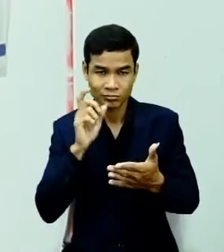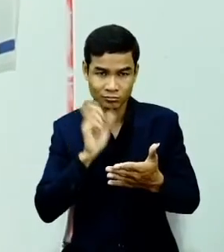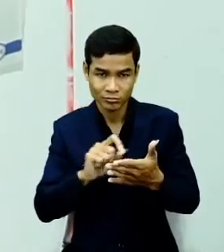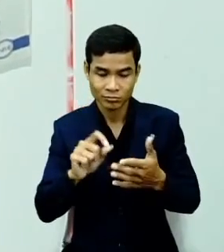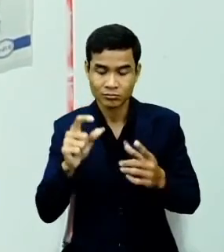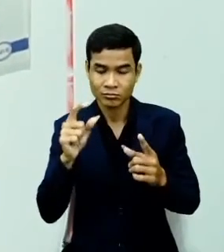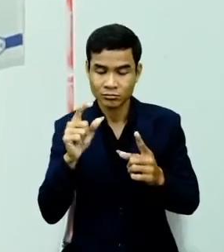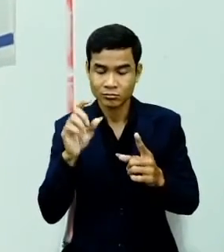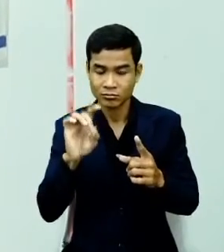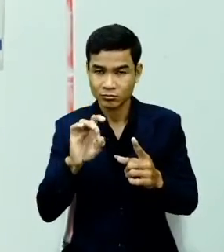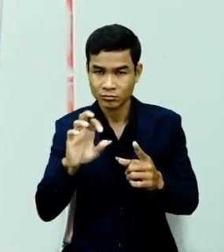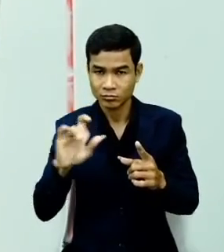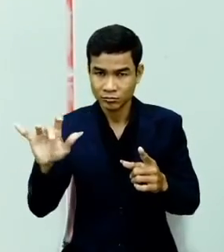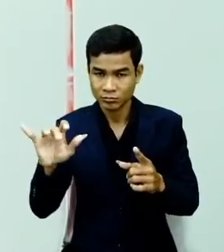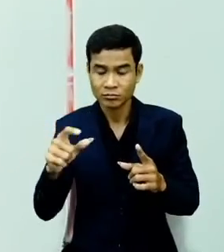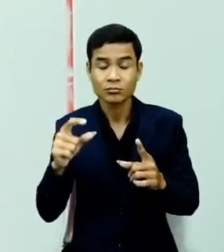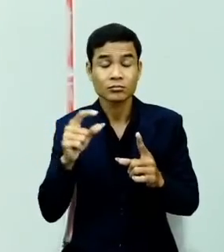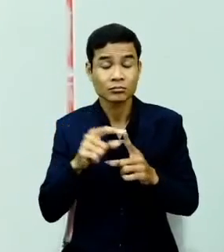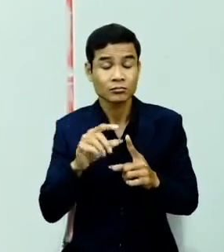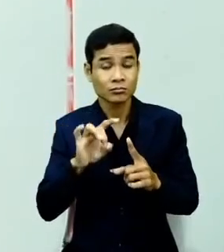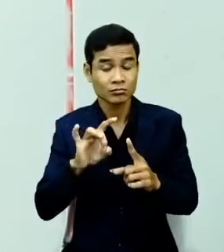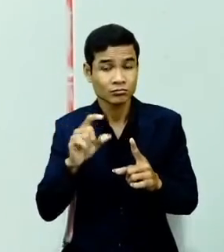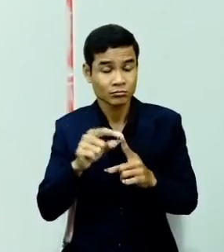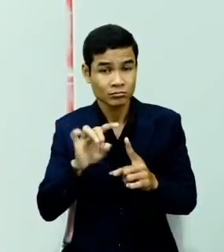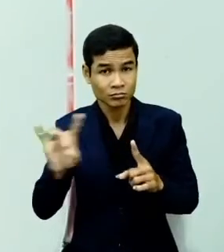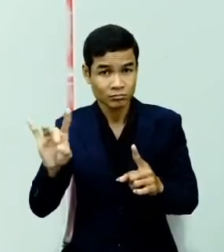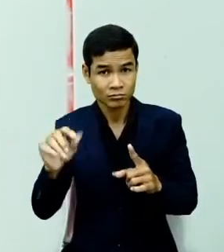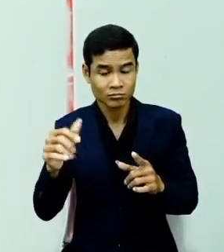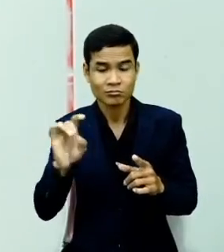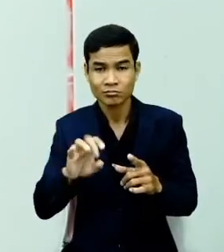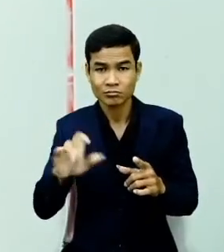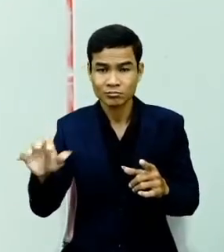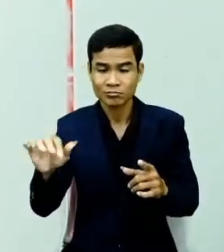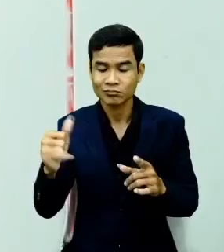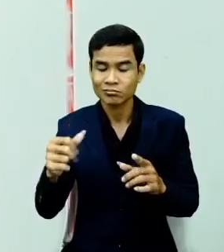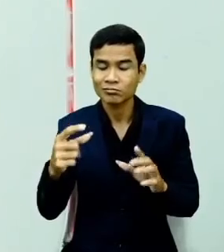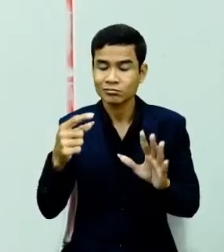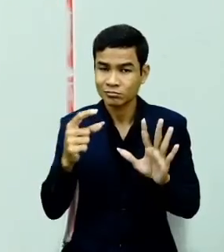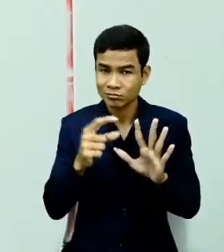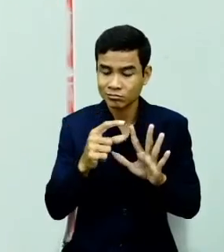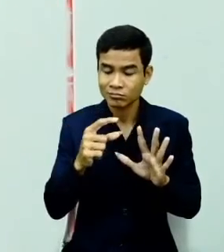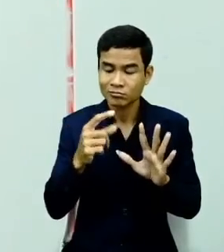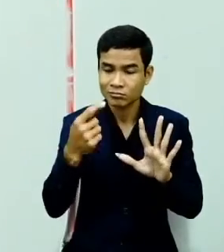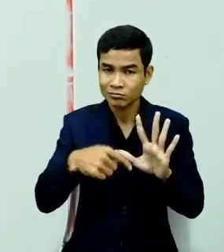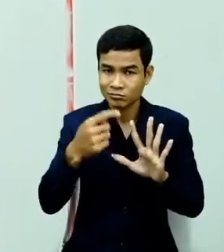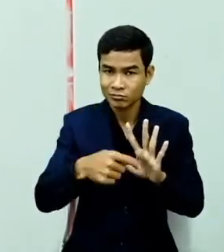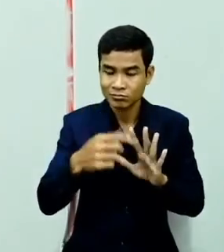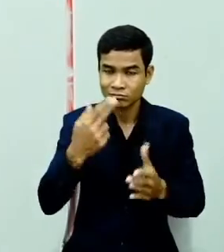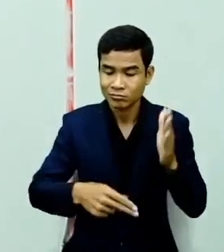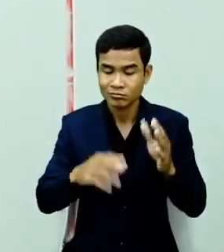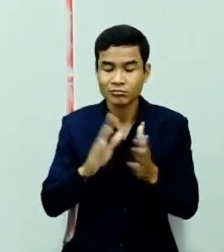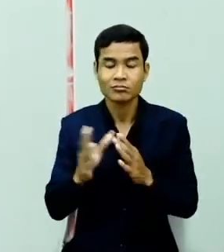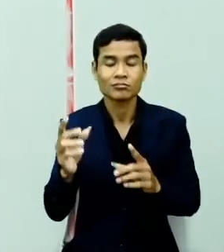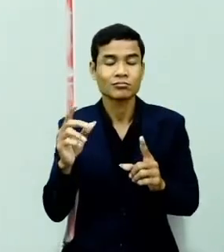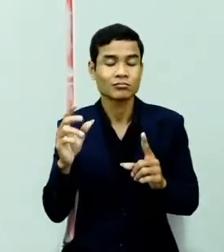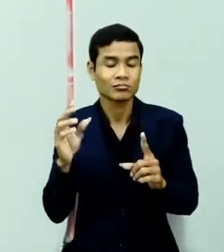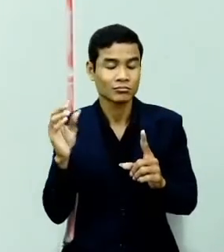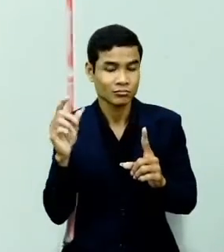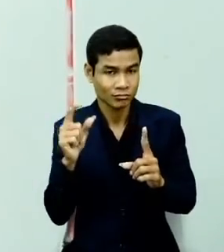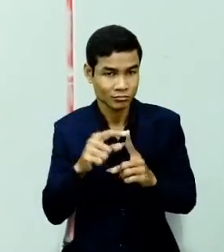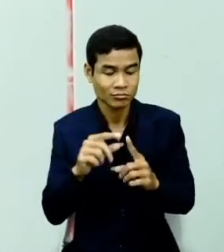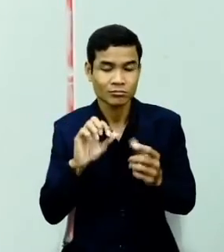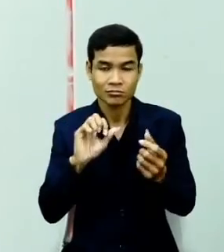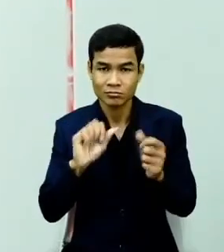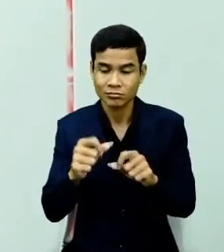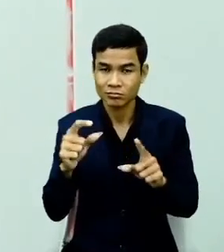ឬក៏ស្រៈអ្វីដែរដើម្បីបានជាពាក្យឲ្យត្រូវនឹងរូបភាពណាកូនណាចា៎ចំពោះកូនដែលពុំមានសិភើជំនួយទេត្រូវចូលរួមបំពេញជាមួយអ្នកគ្រូ